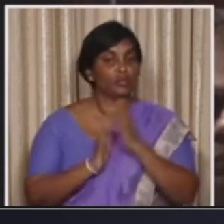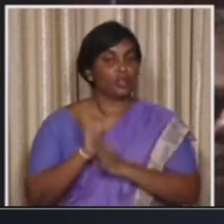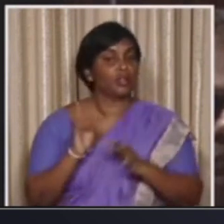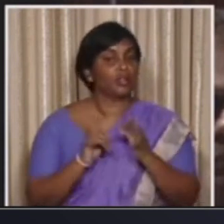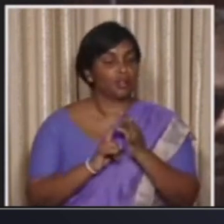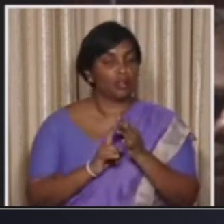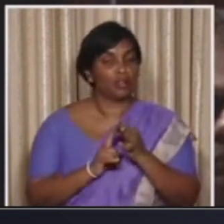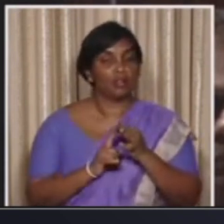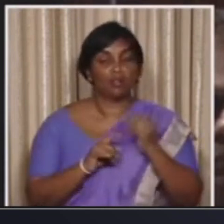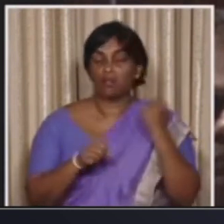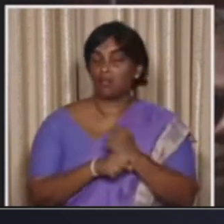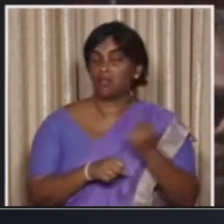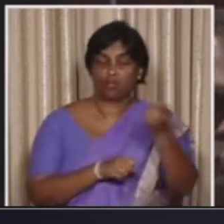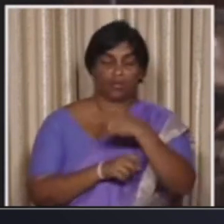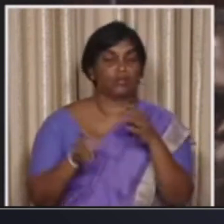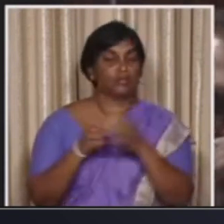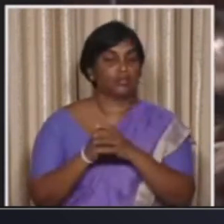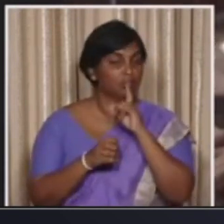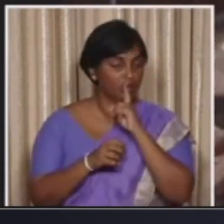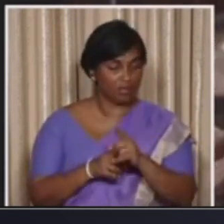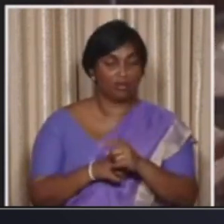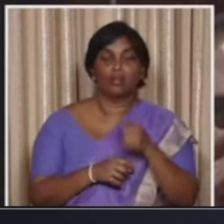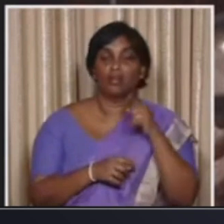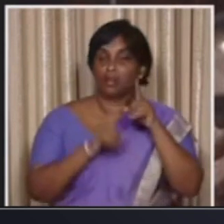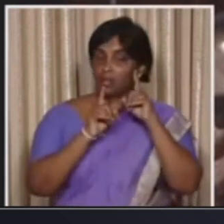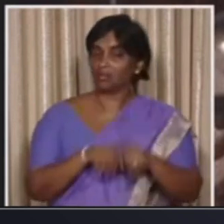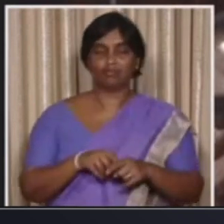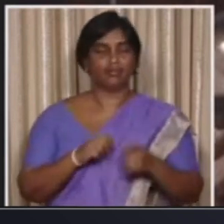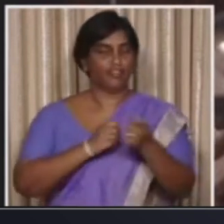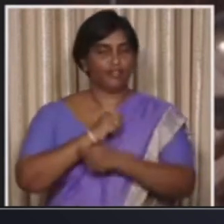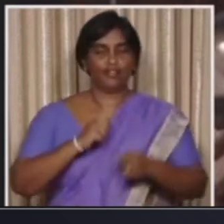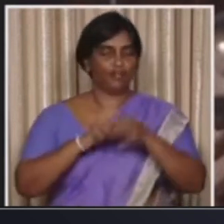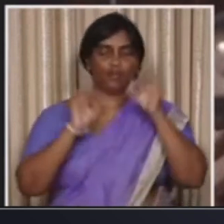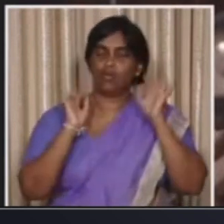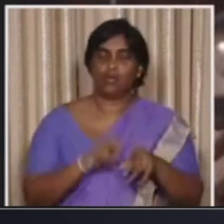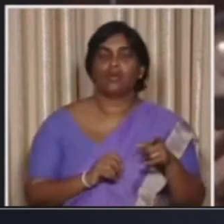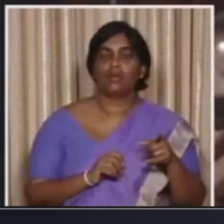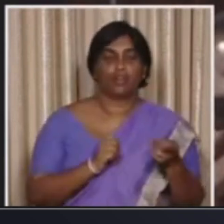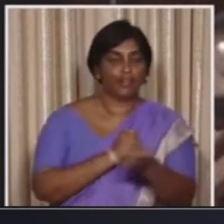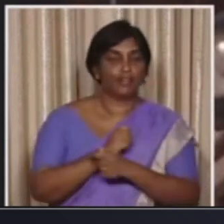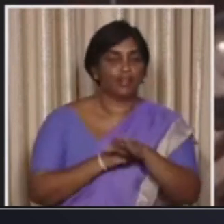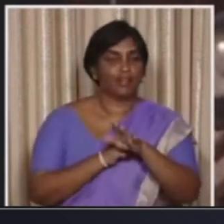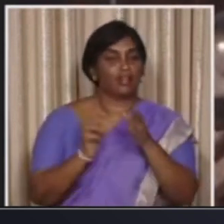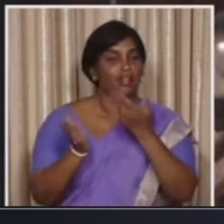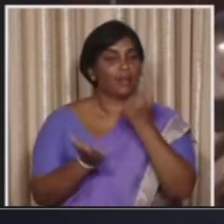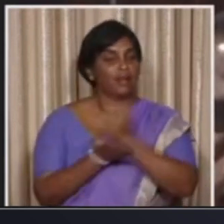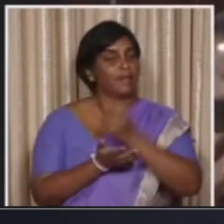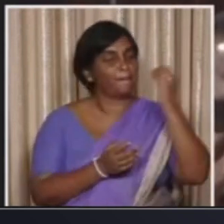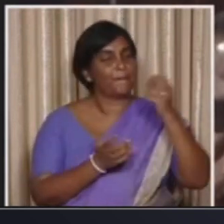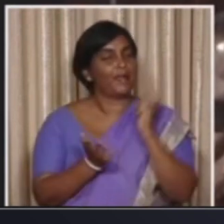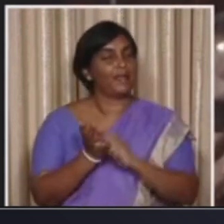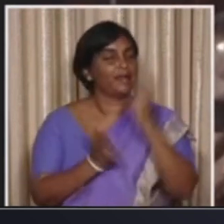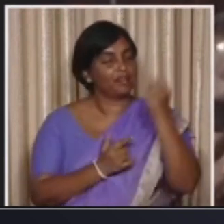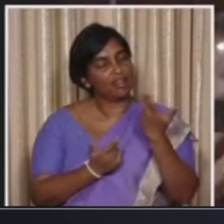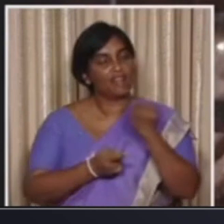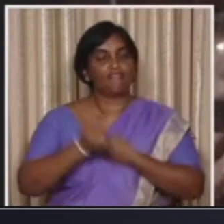ලැබෙතුමා ආණ්ඩුවේ කණ්ඩායම මොකද කියන්නේ එහෙම කුඹුර වපුරන්න ඕනේ නැහැ කුඹුර තියලා ණය ගන්නවා බැරි නම්